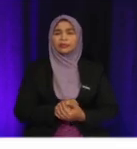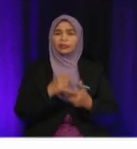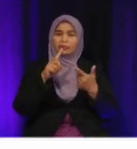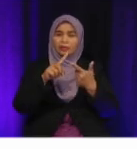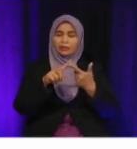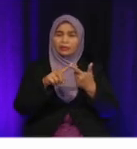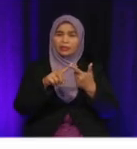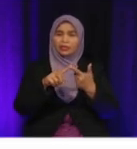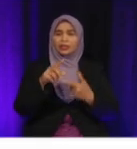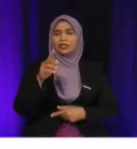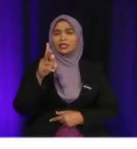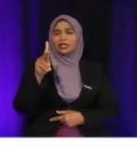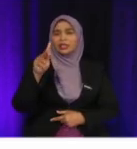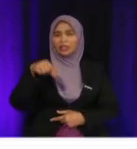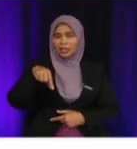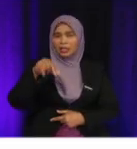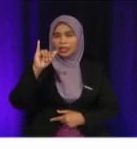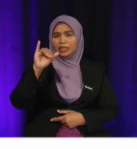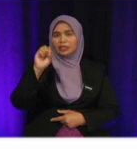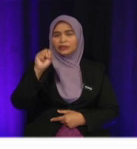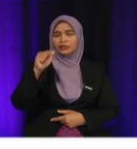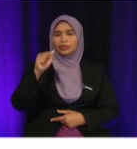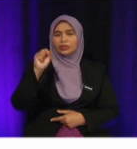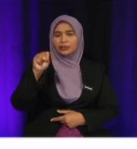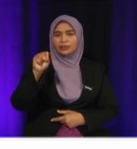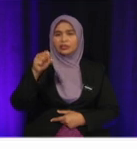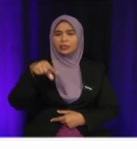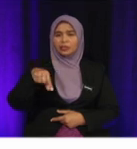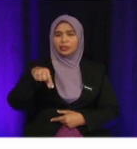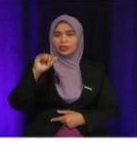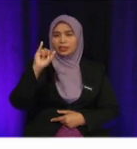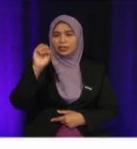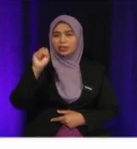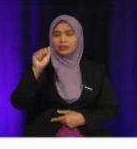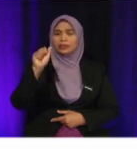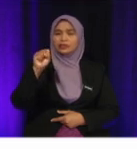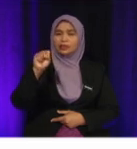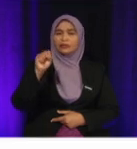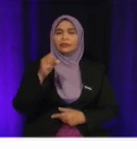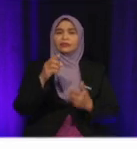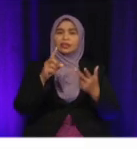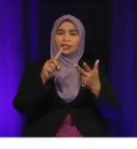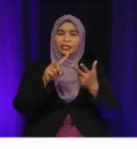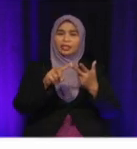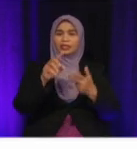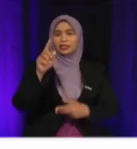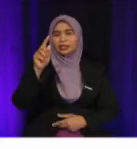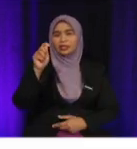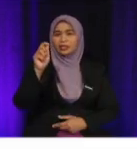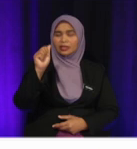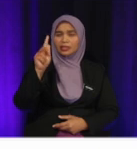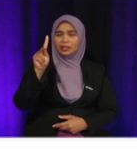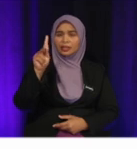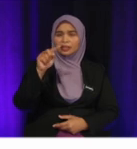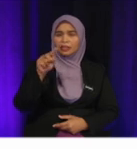kedua disebut qisas. Qisas. Dan yang ketiga disebut ta'zir. Walaupun